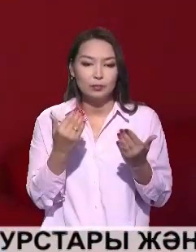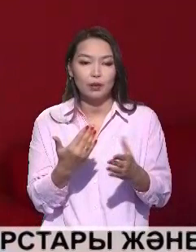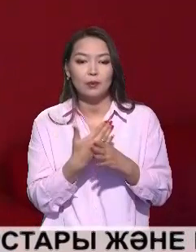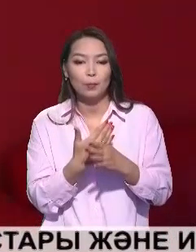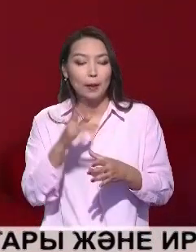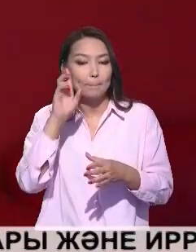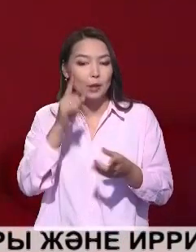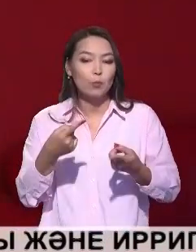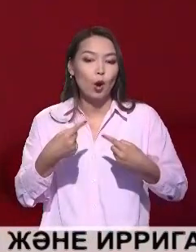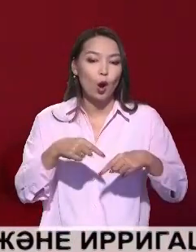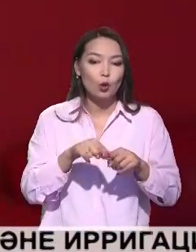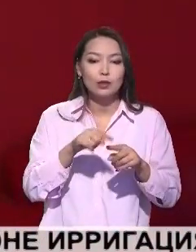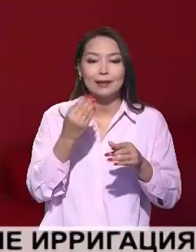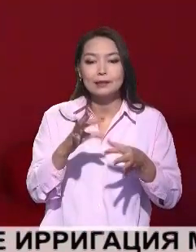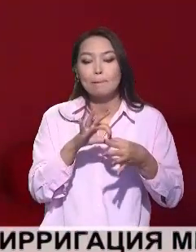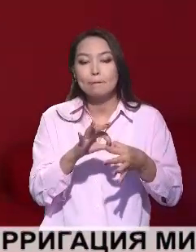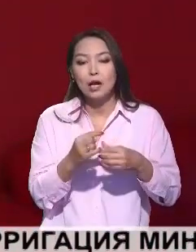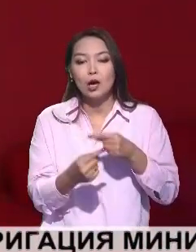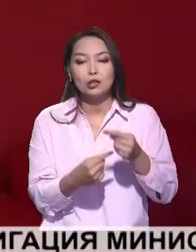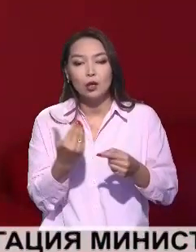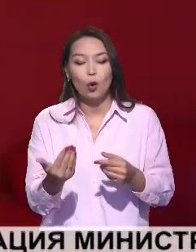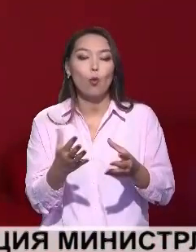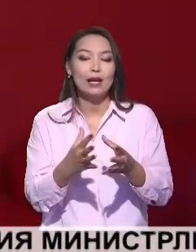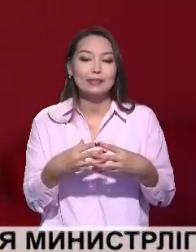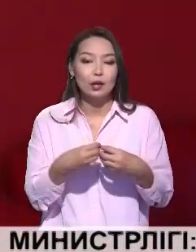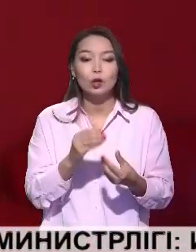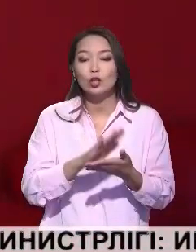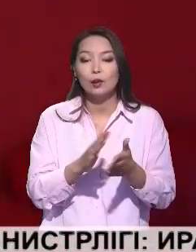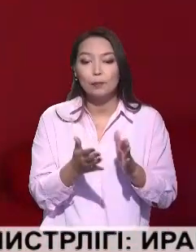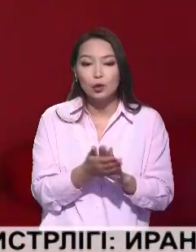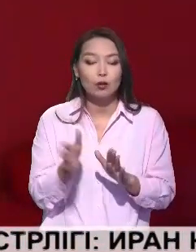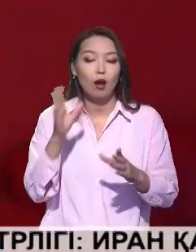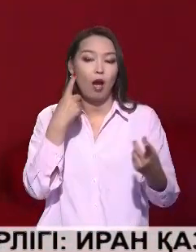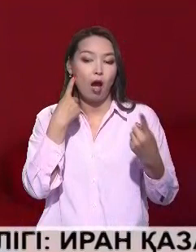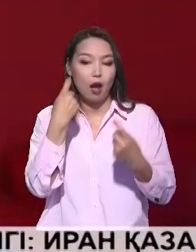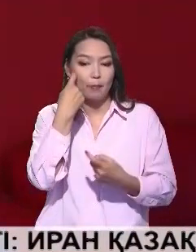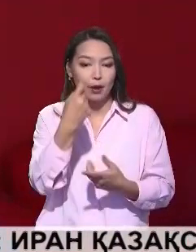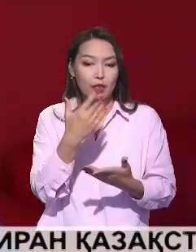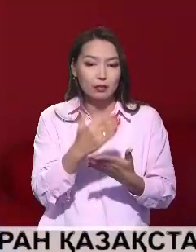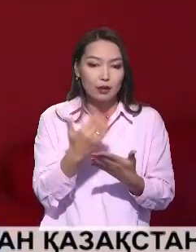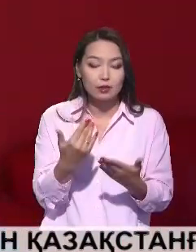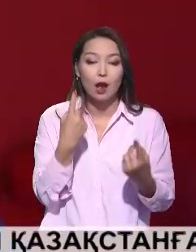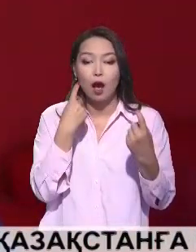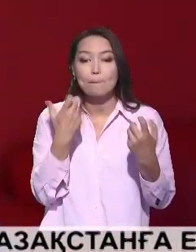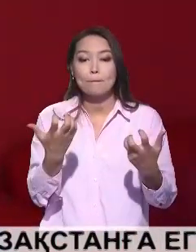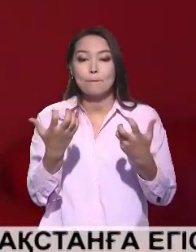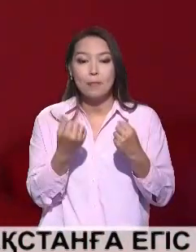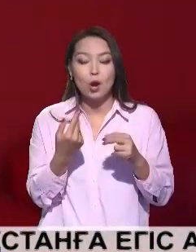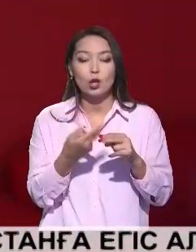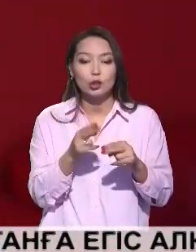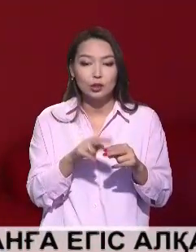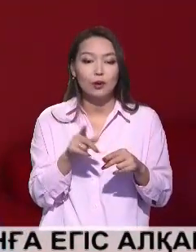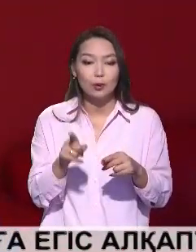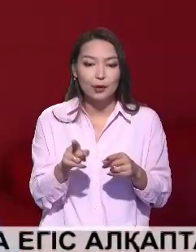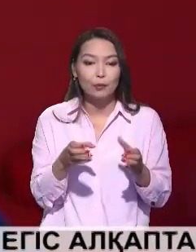мемлекеттік органдардың байланысы арқылы осы отбасының жағдайы бойынша ақпарат беріледі. Сол ақпаратты алғаннан кейін бұл мобильдік топтар алдын